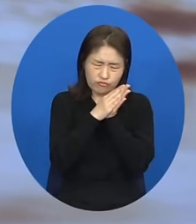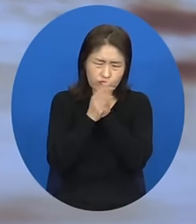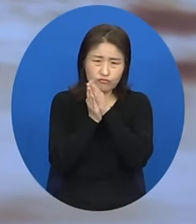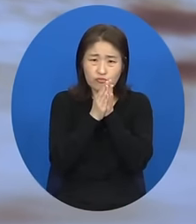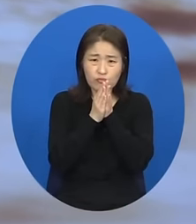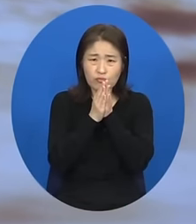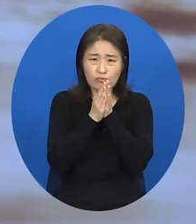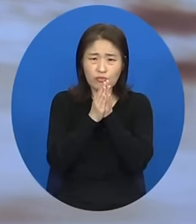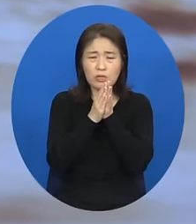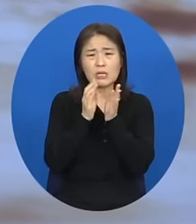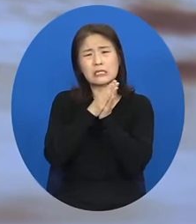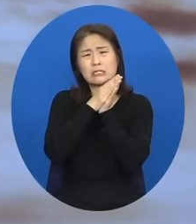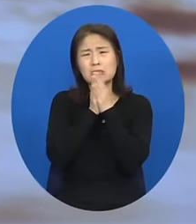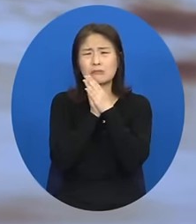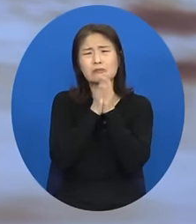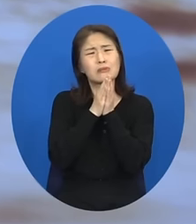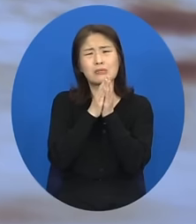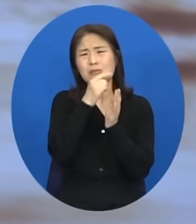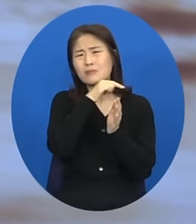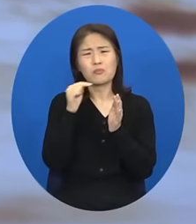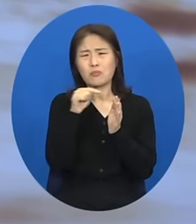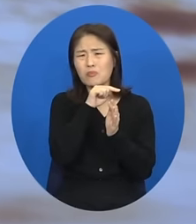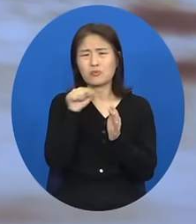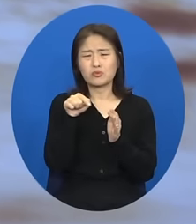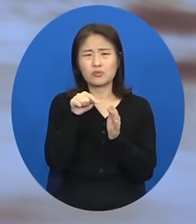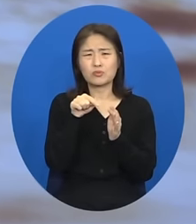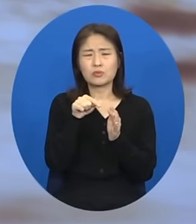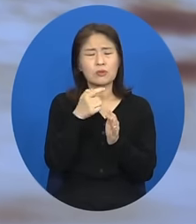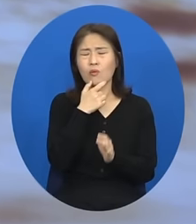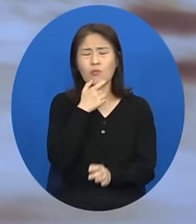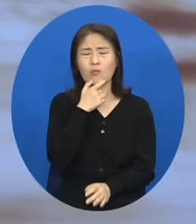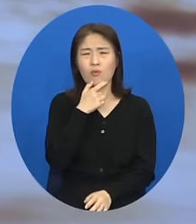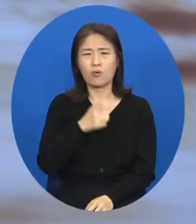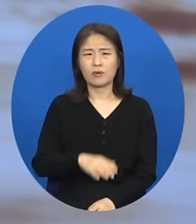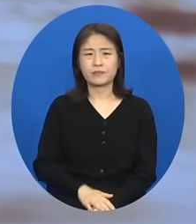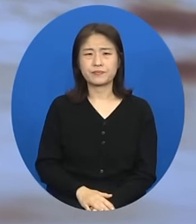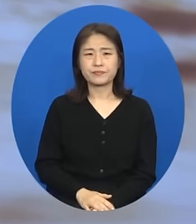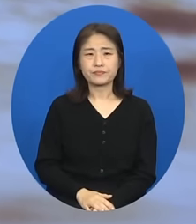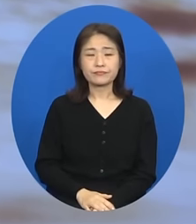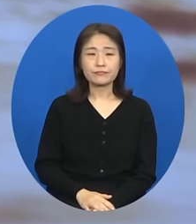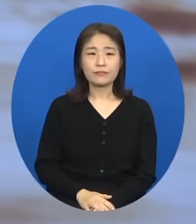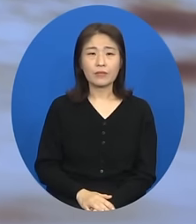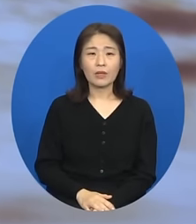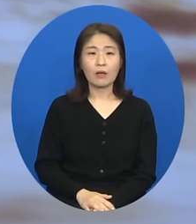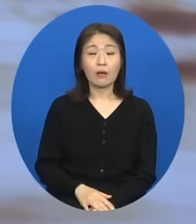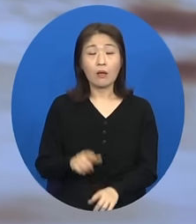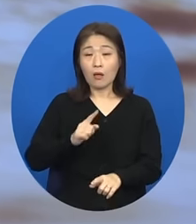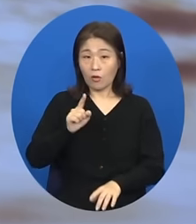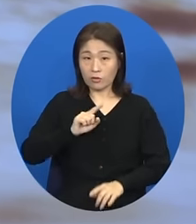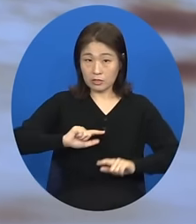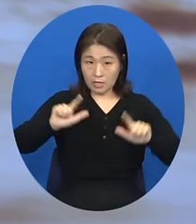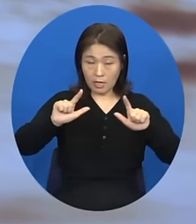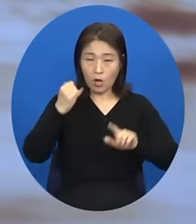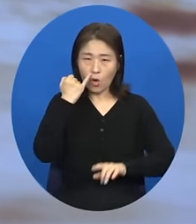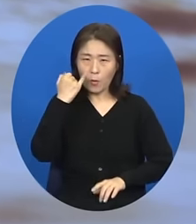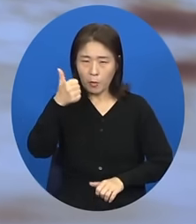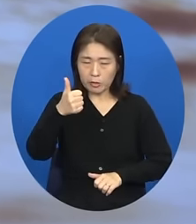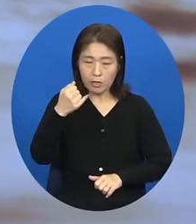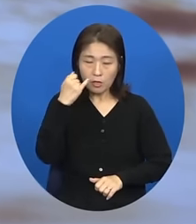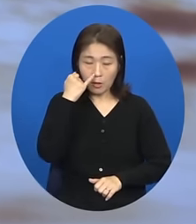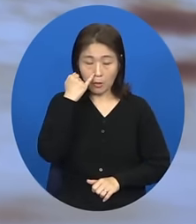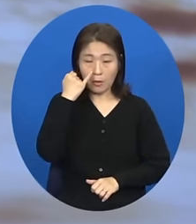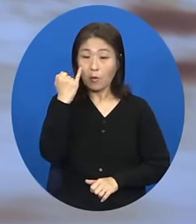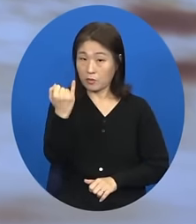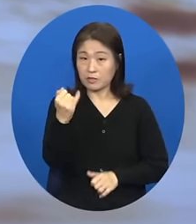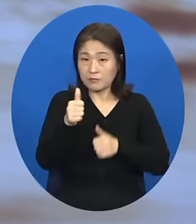때문입니다. 아, 이러면 안 되겠다 싶어서 어머니를 따라 교회에 나갔어요. 교회에서 찬양을 하라고 하면 찬양을